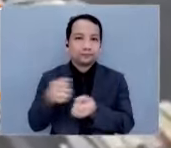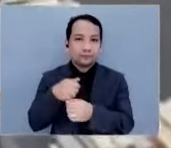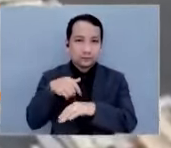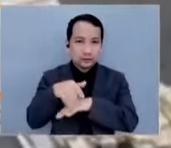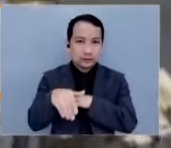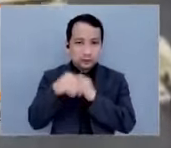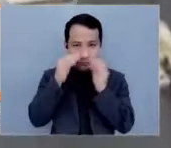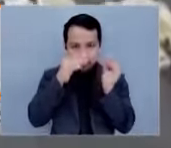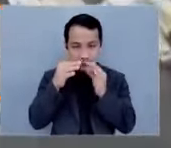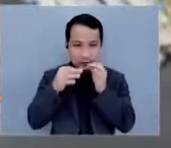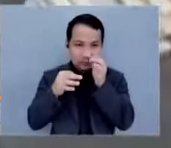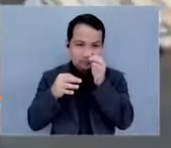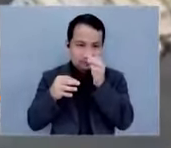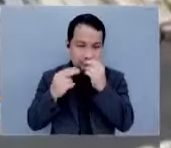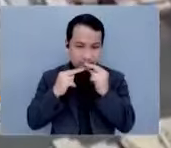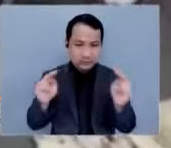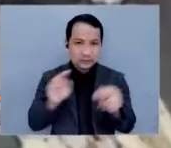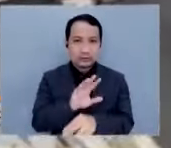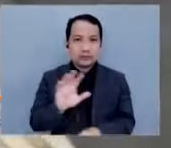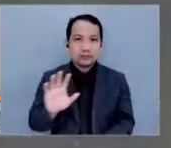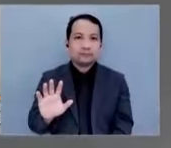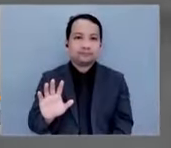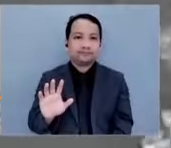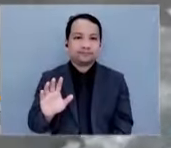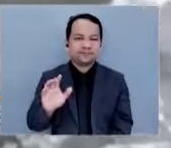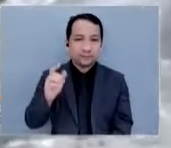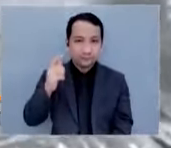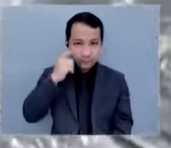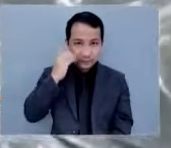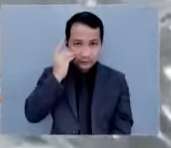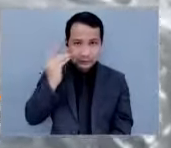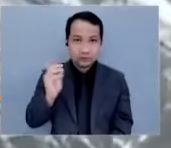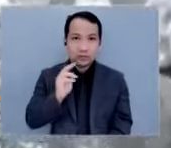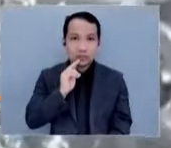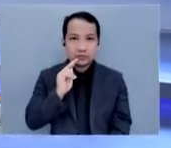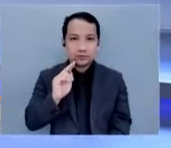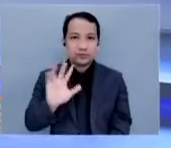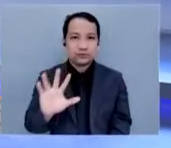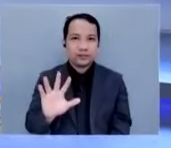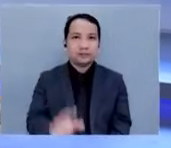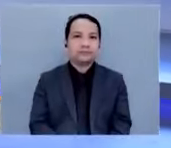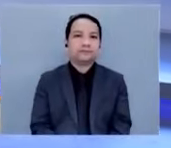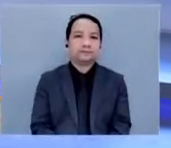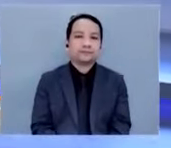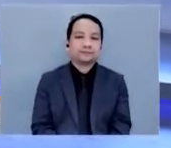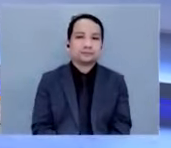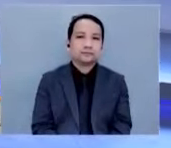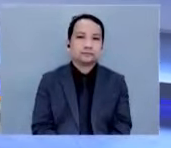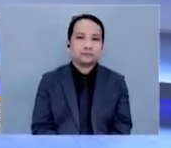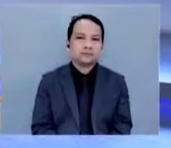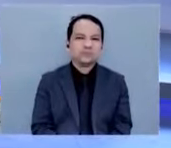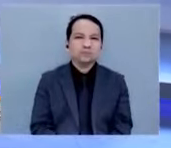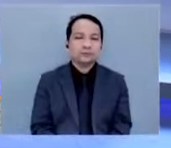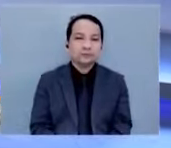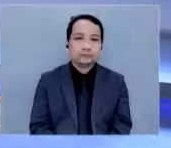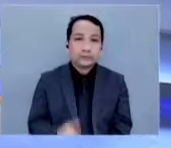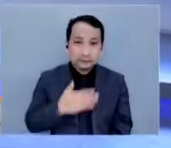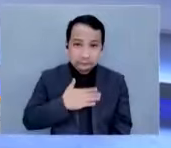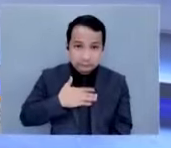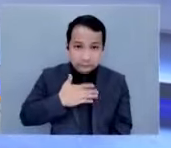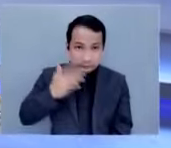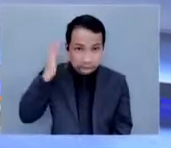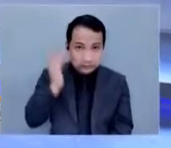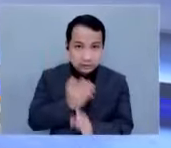Nagbabalita mula sa frontline, Gary De Leon, News 5. Pasintabi po sa mga